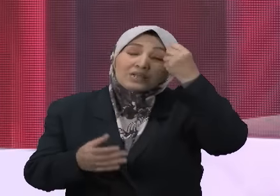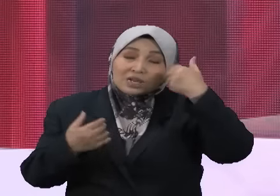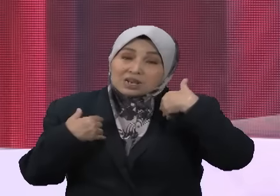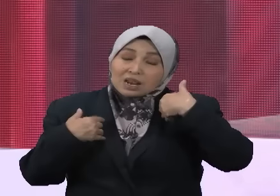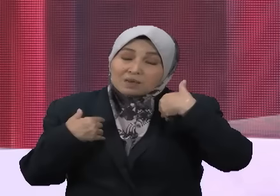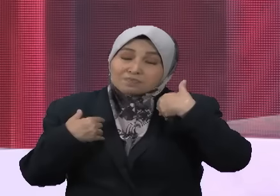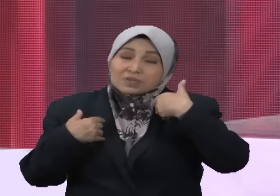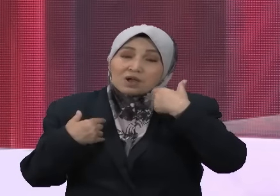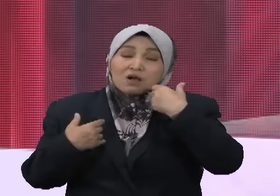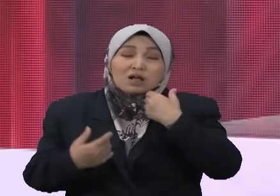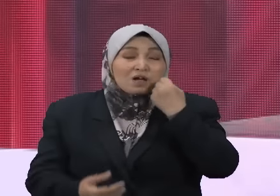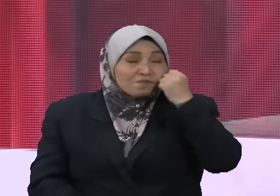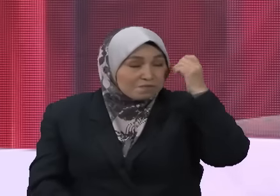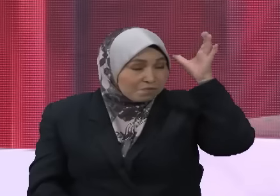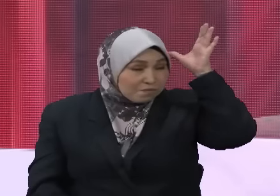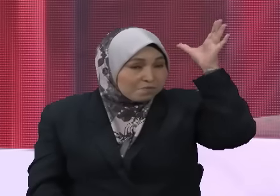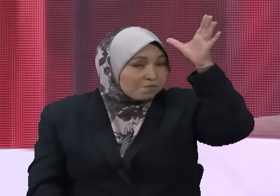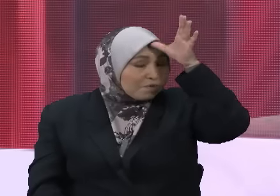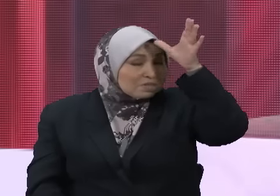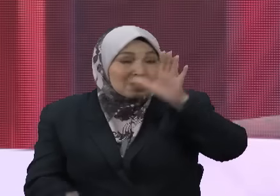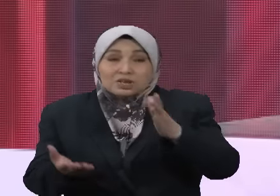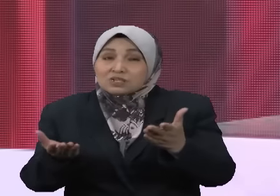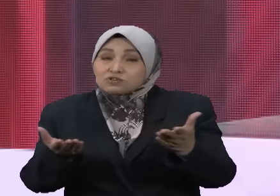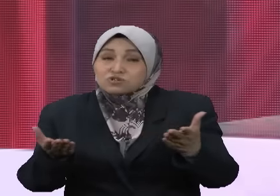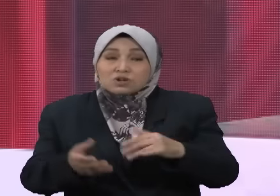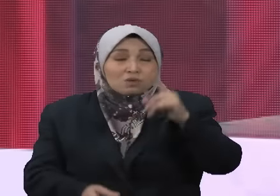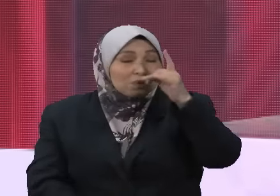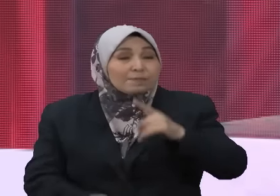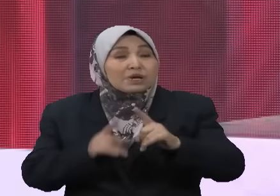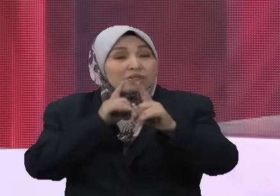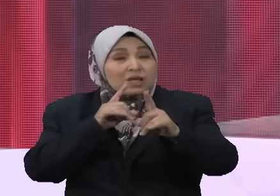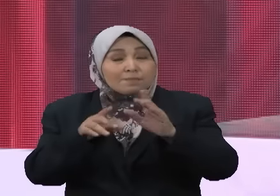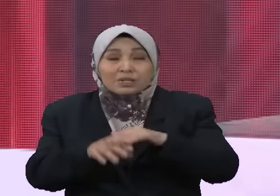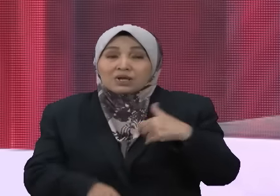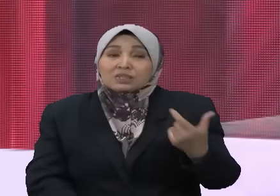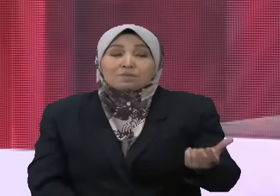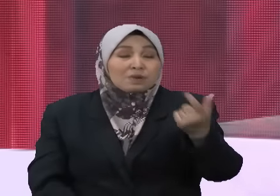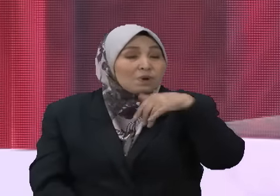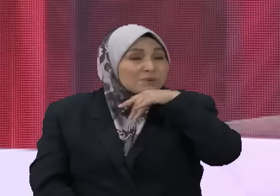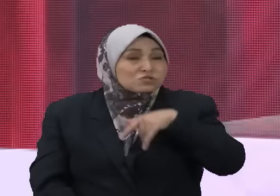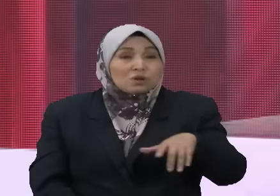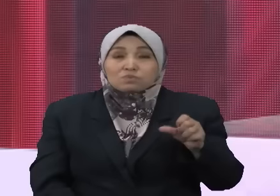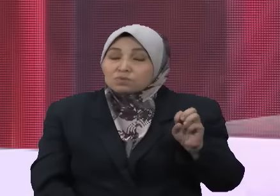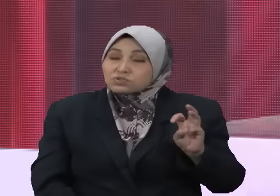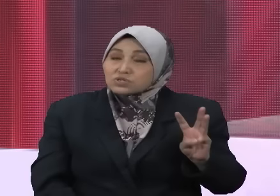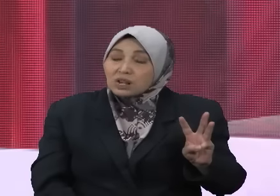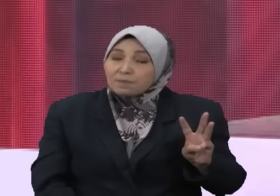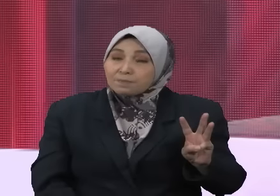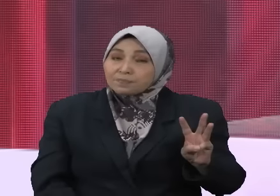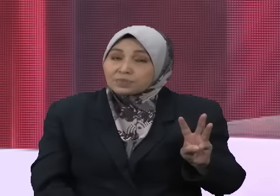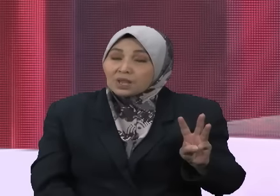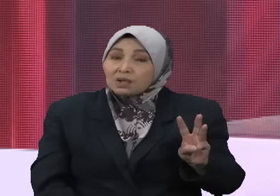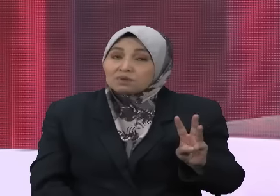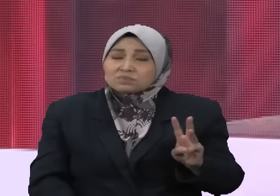dalam keadaan kafir jadi di sini tuan-tuan Allah Subhanahu waala memerintahkan kepada nabi sallallahuaihi wasallam